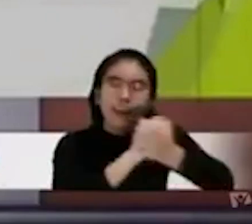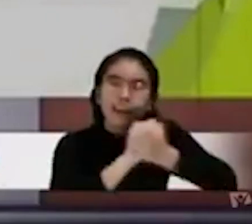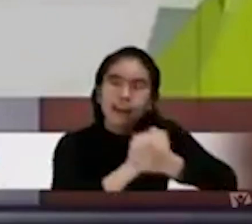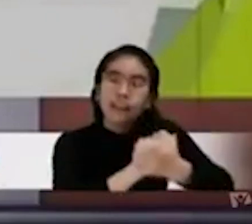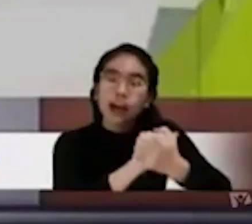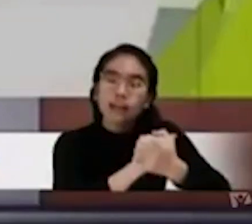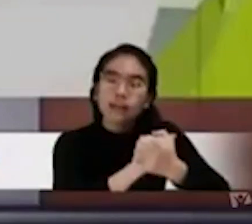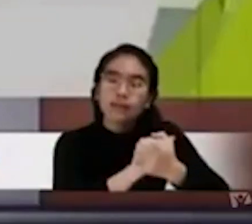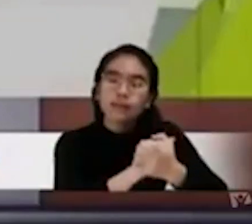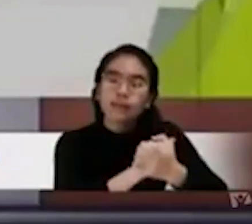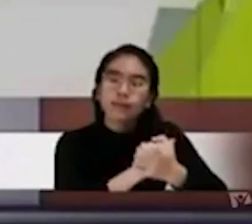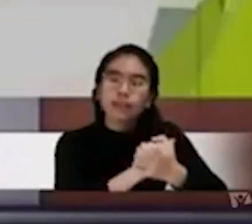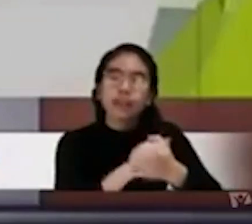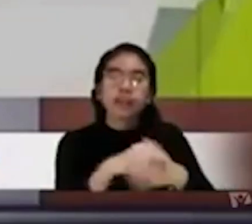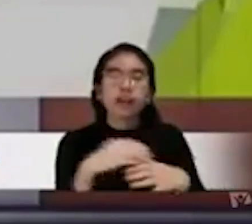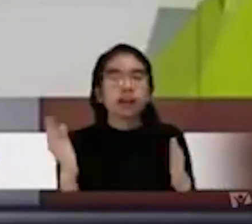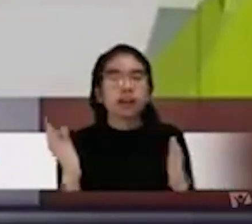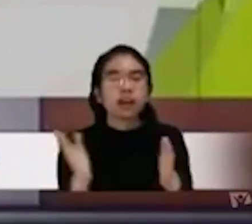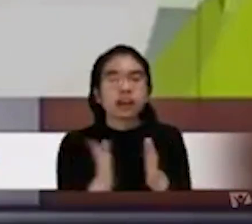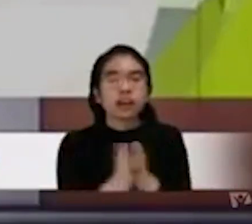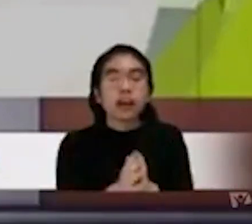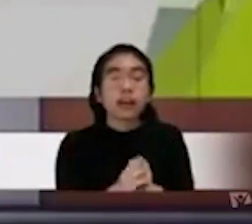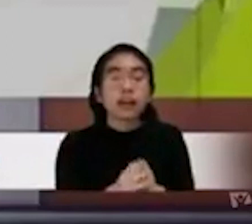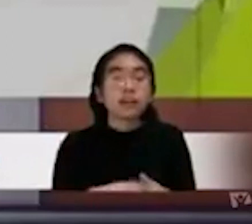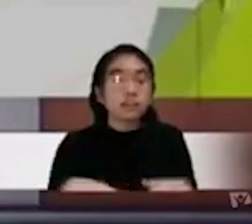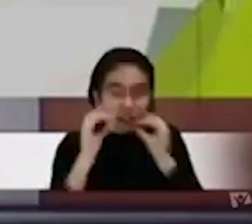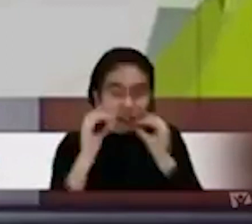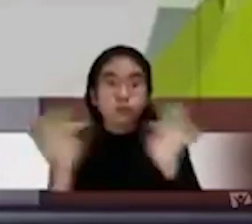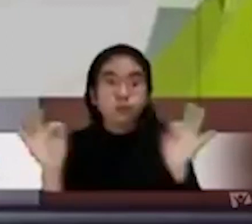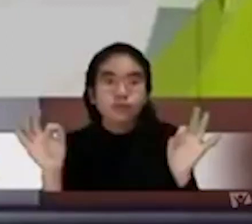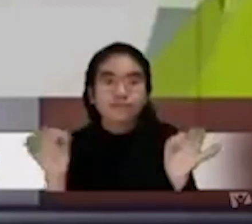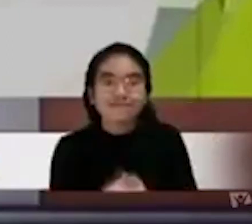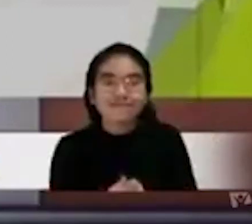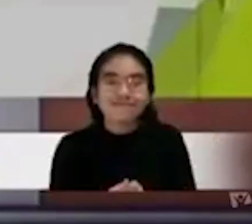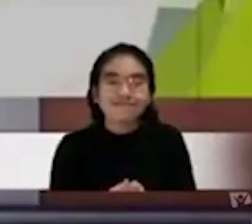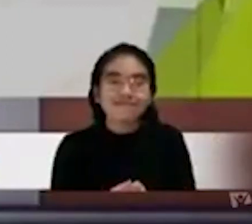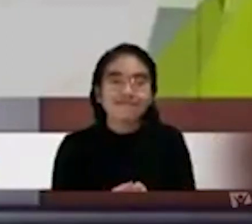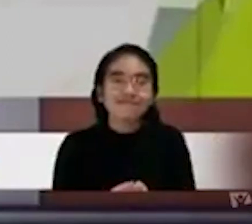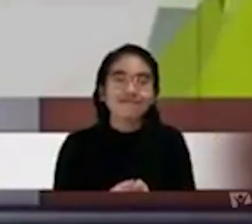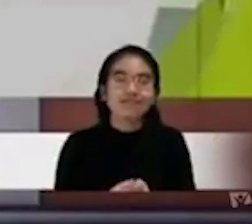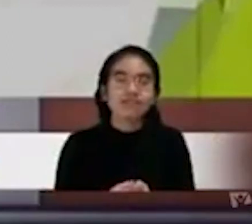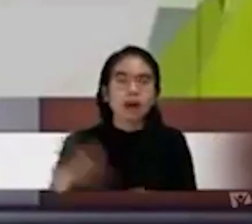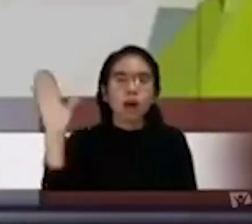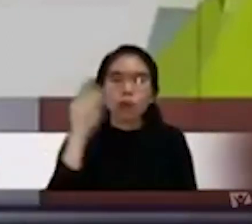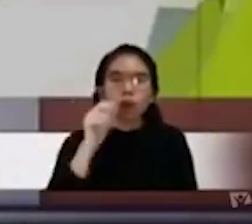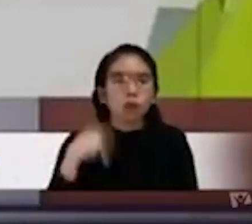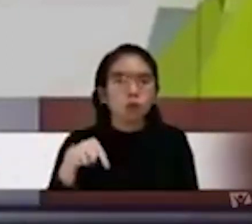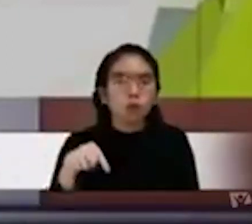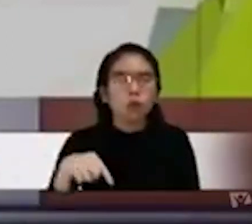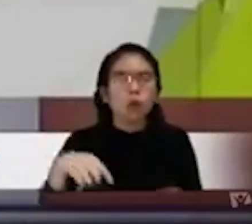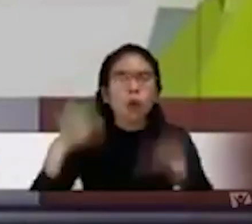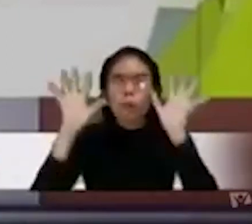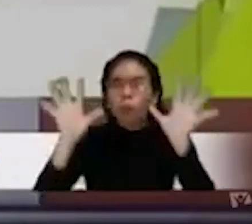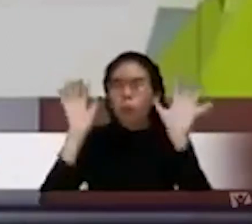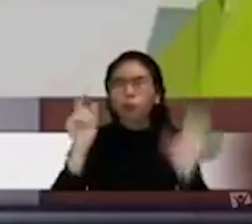dia. Menjelang malam dibawalah kepada Yesus banyak orang yang kerasukan setan. Dan dengan sepatah kata